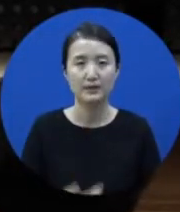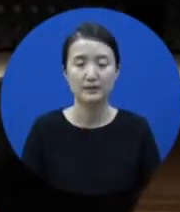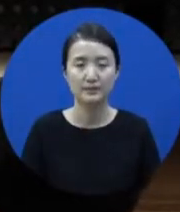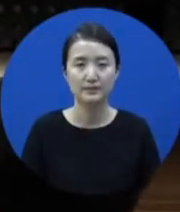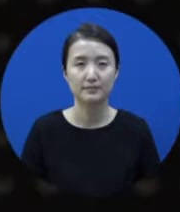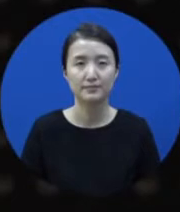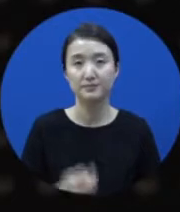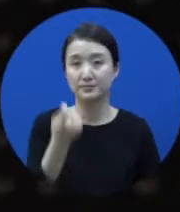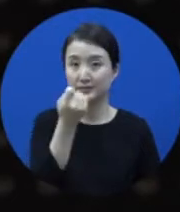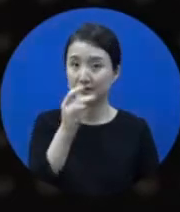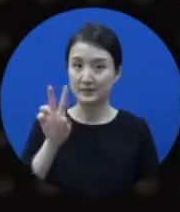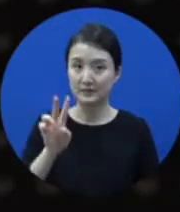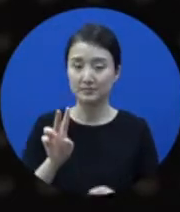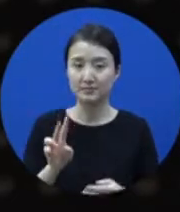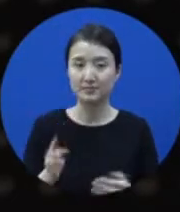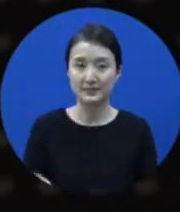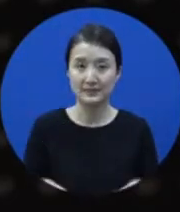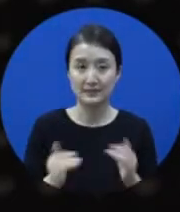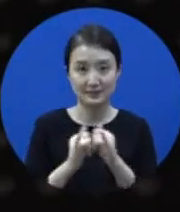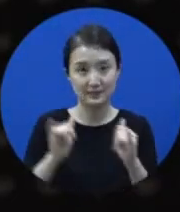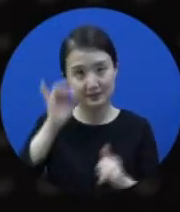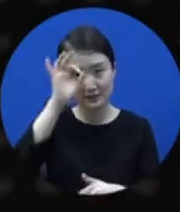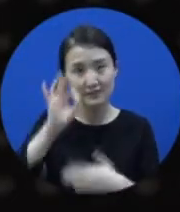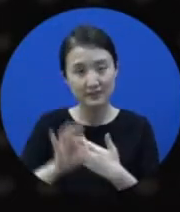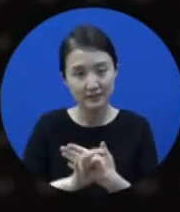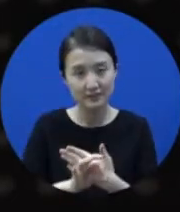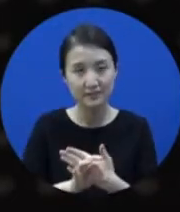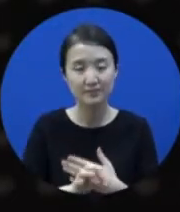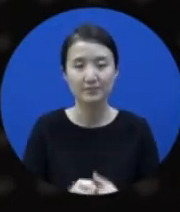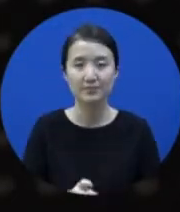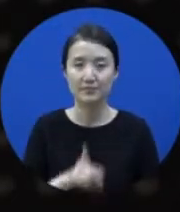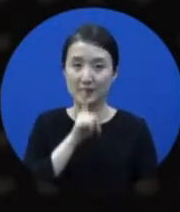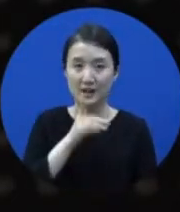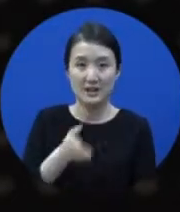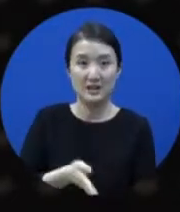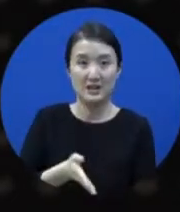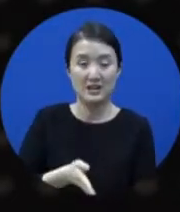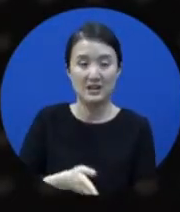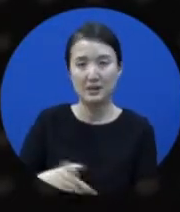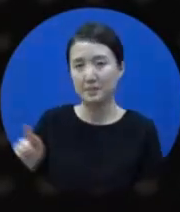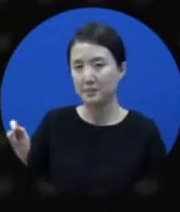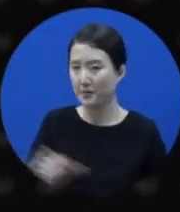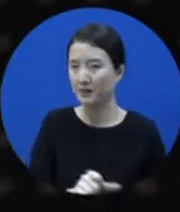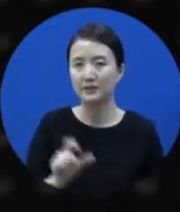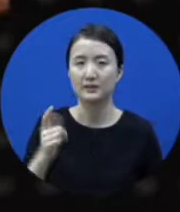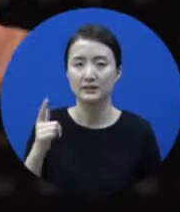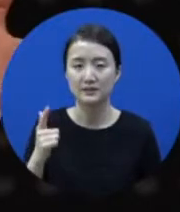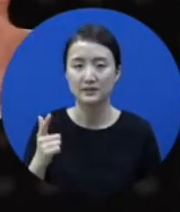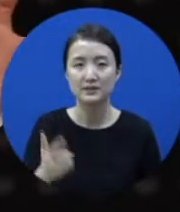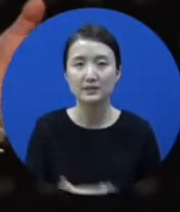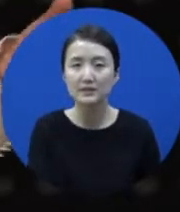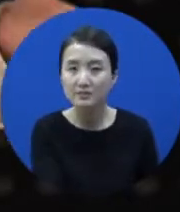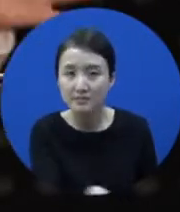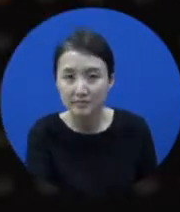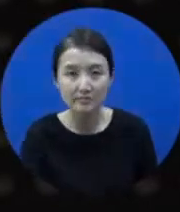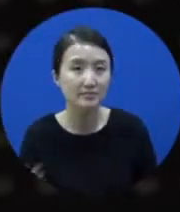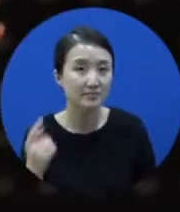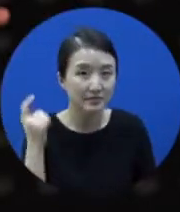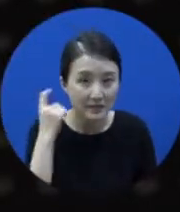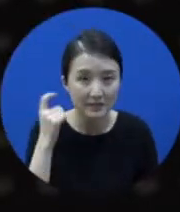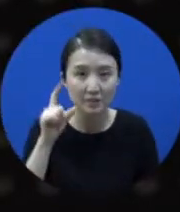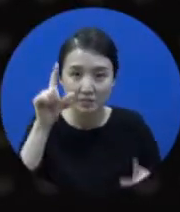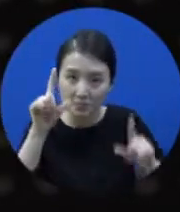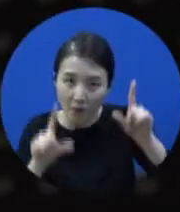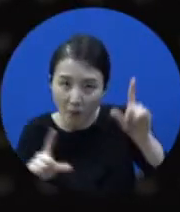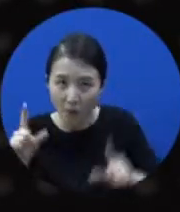하냐면요. 내 호흡에 따라서 말을 하지 않습니다. 청중의 호흡에 따라서